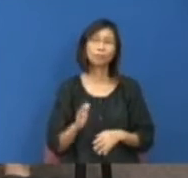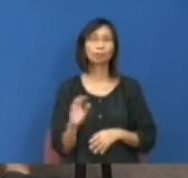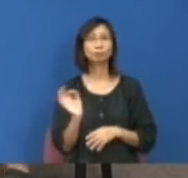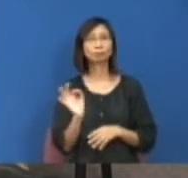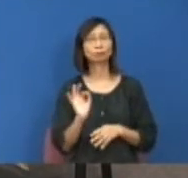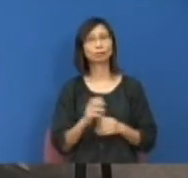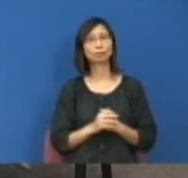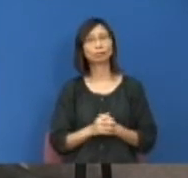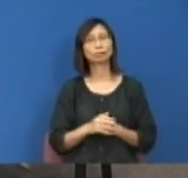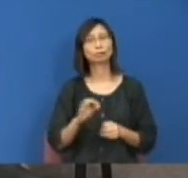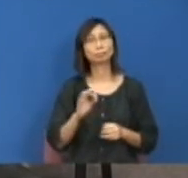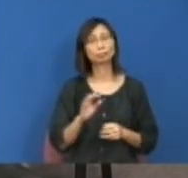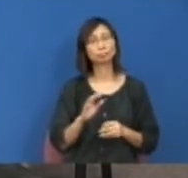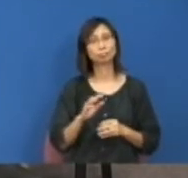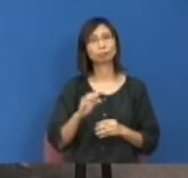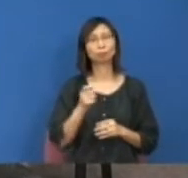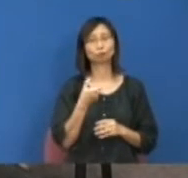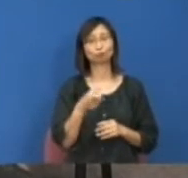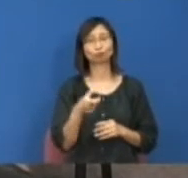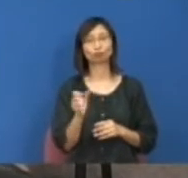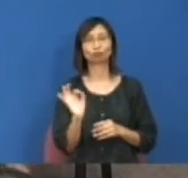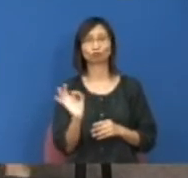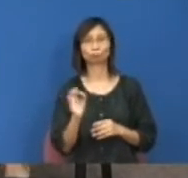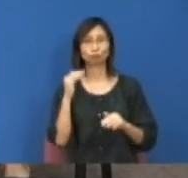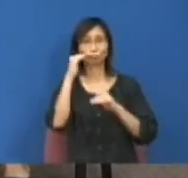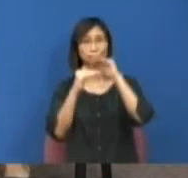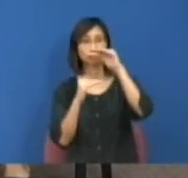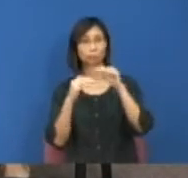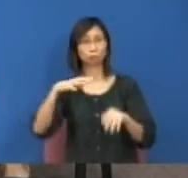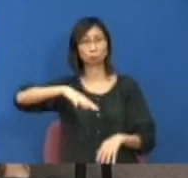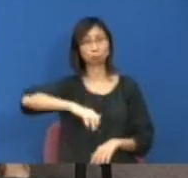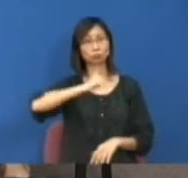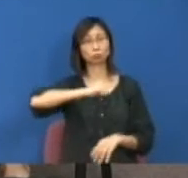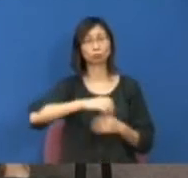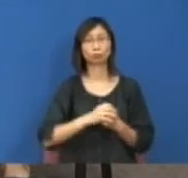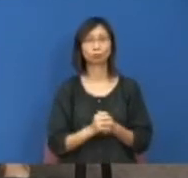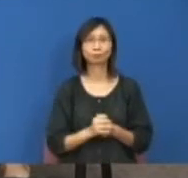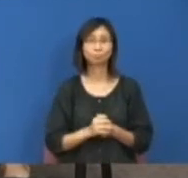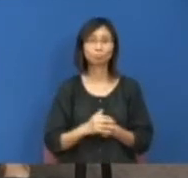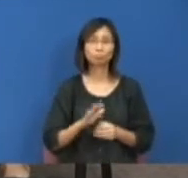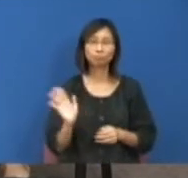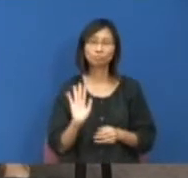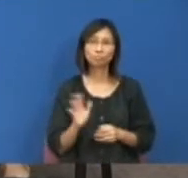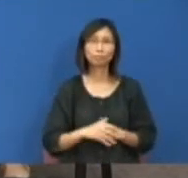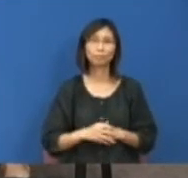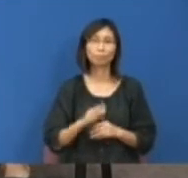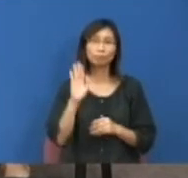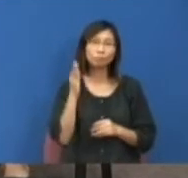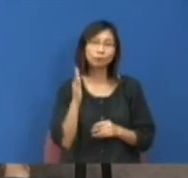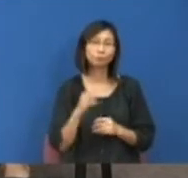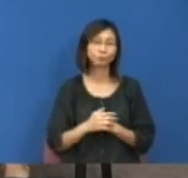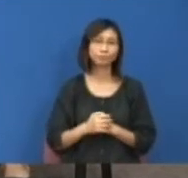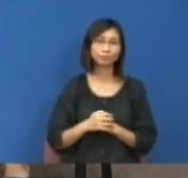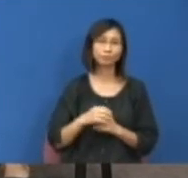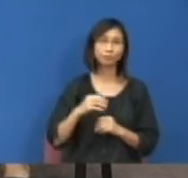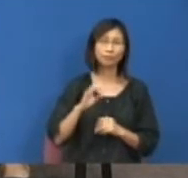他階級都有用嘅喎。即係唔會天然咁講，就係話哦呢一樣嘢就係反映咗呢個鬥爭嘅無產階級性啊，或者係一